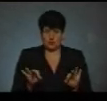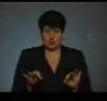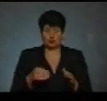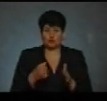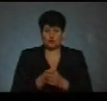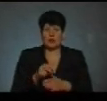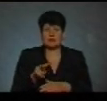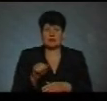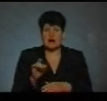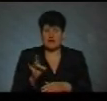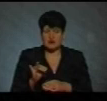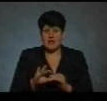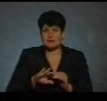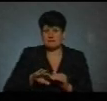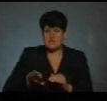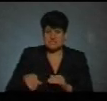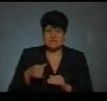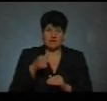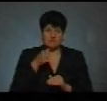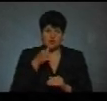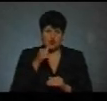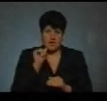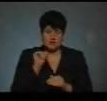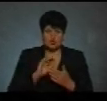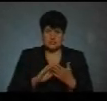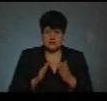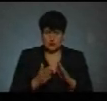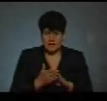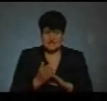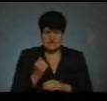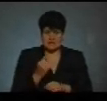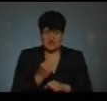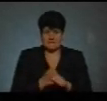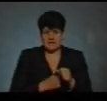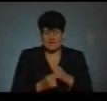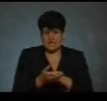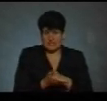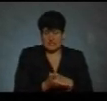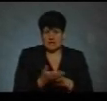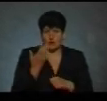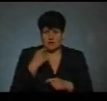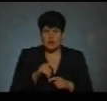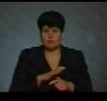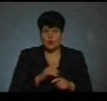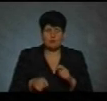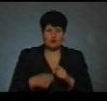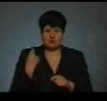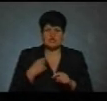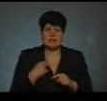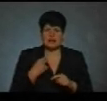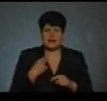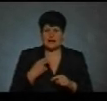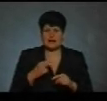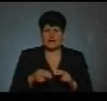Хоча після ситуації на Великодень і після того, як було порушено кримінальне провадження